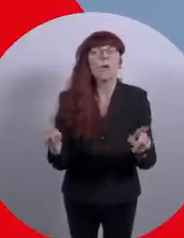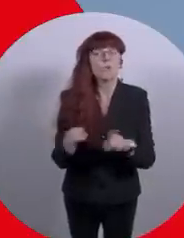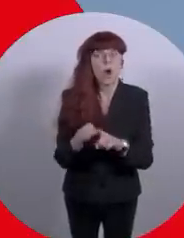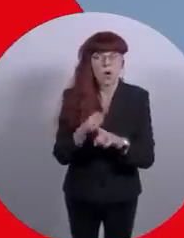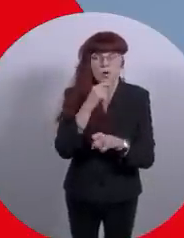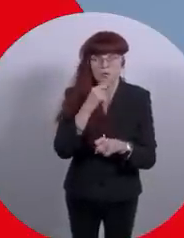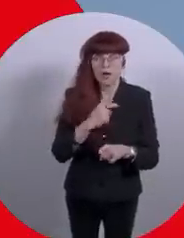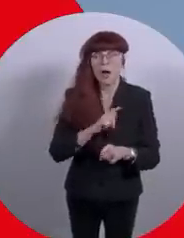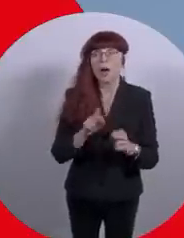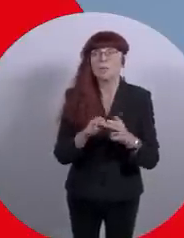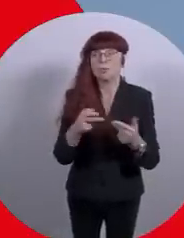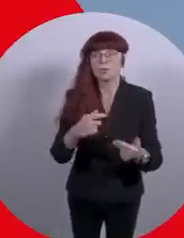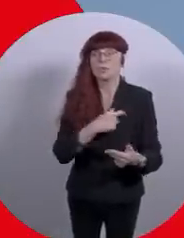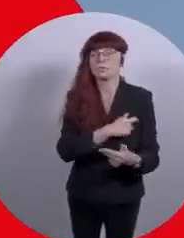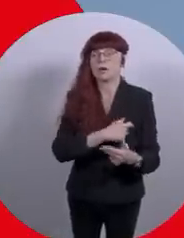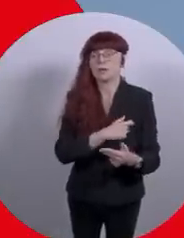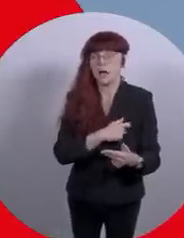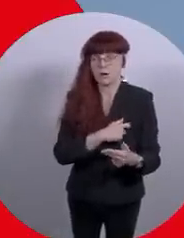haben